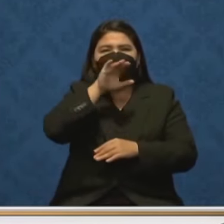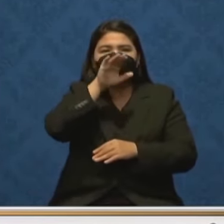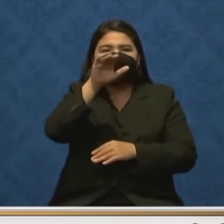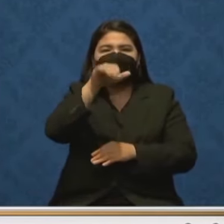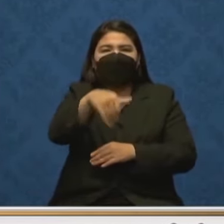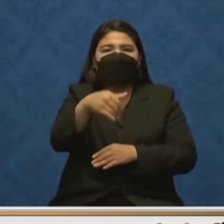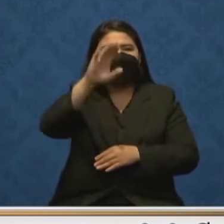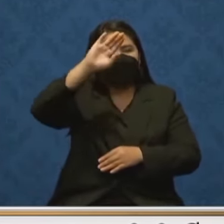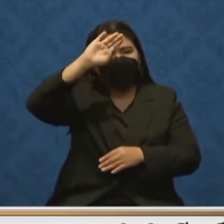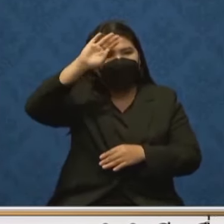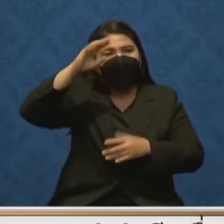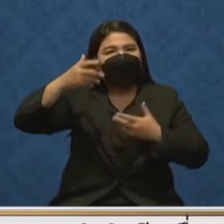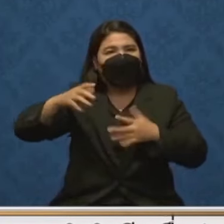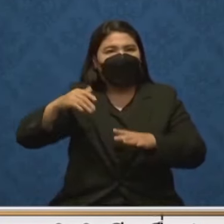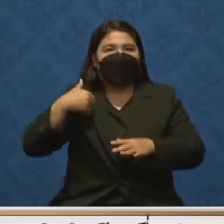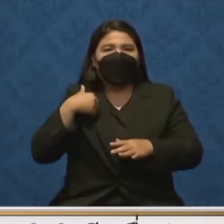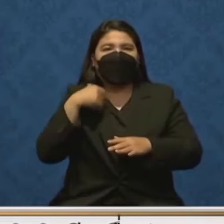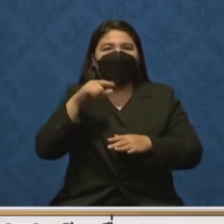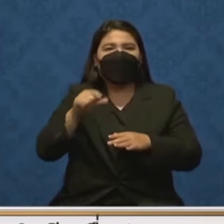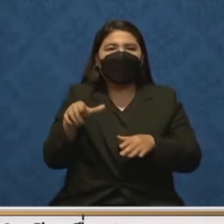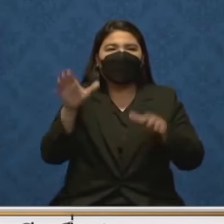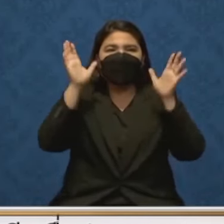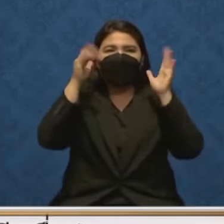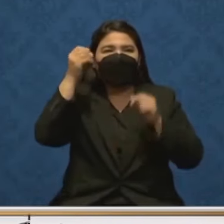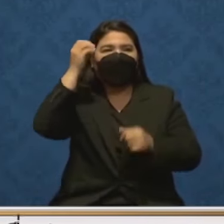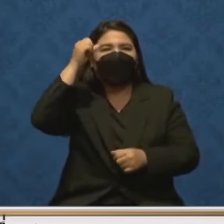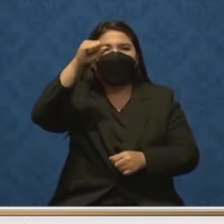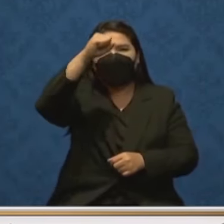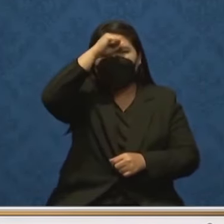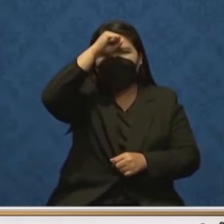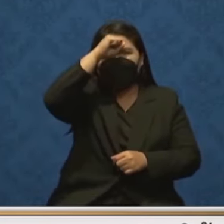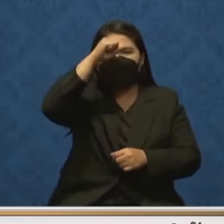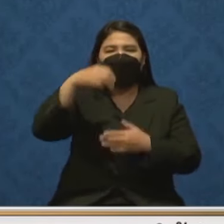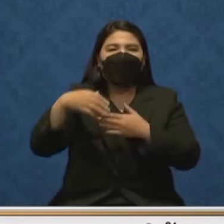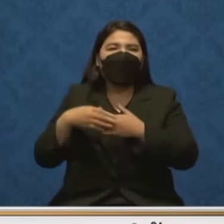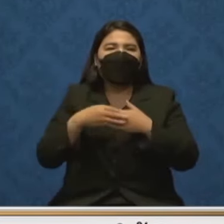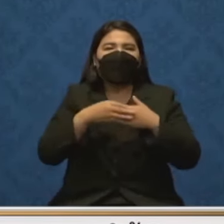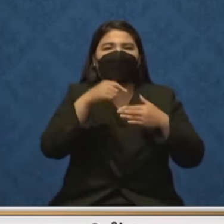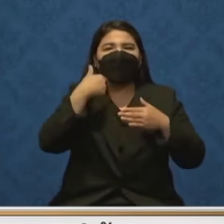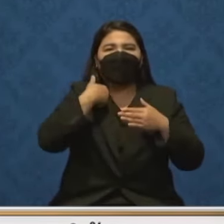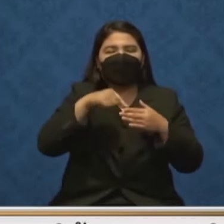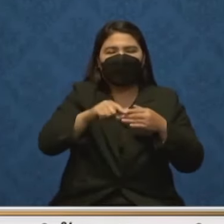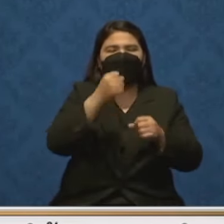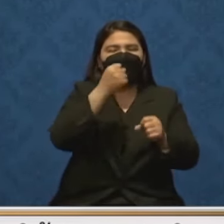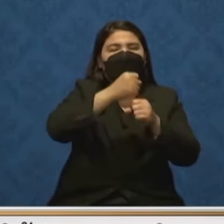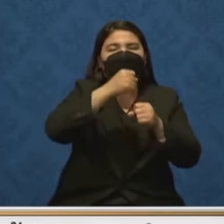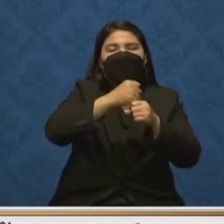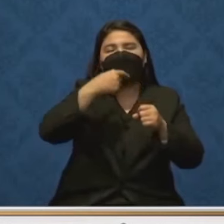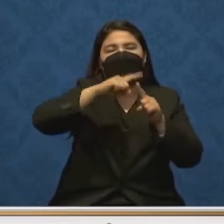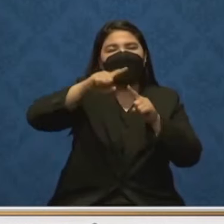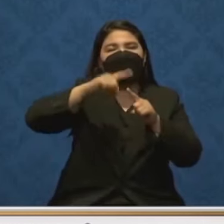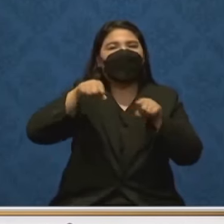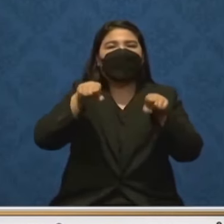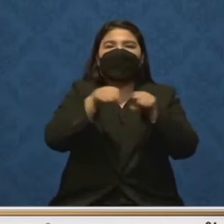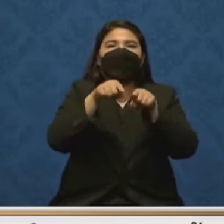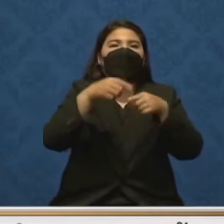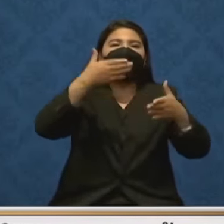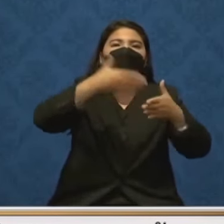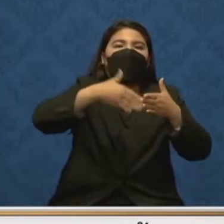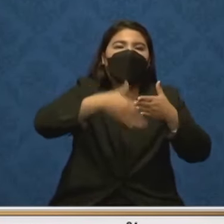ควาญช้างยังโง่เขาเบาปัญญาพาช้างเดินไปอยู่ขอบเหวลึกเข้าไปทุกทีทุกที